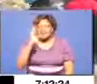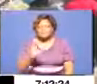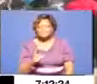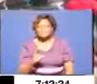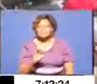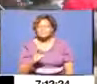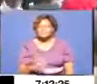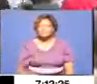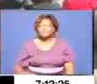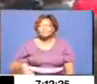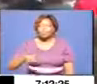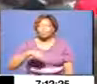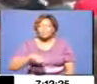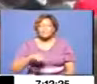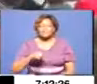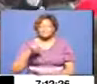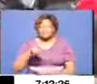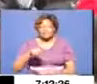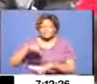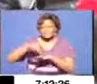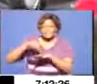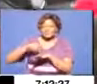Sisi katika mkoa huu wetu wa Western